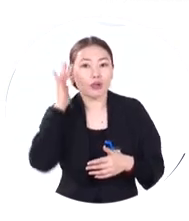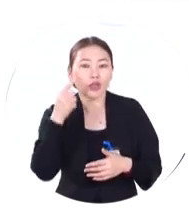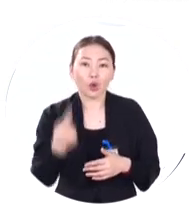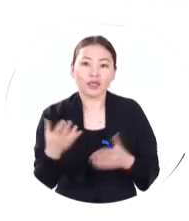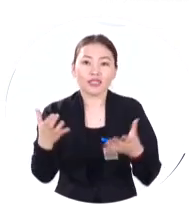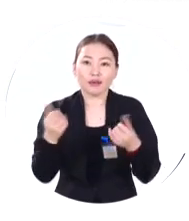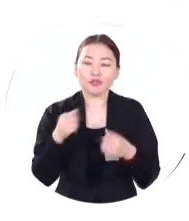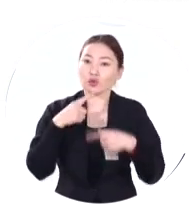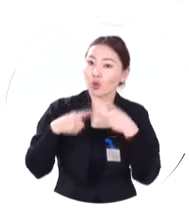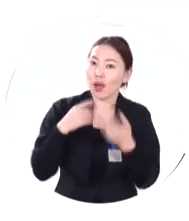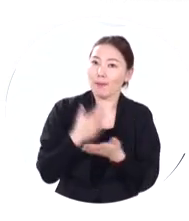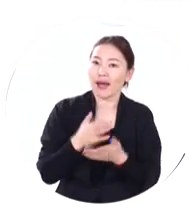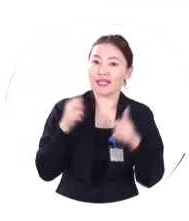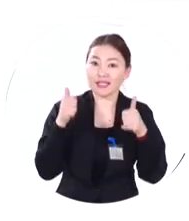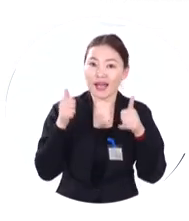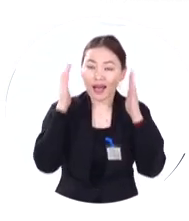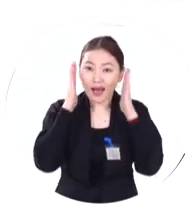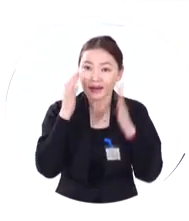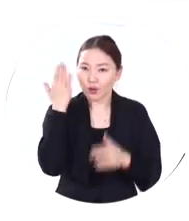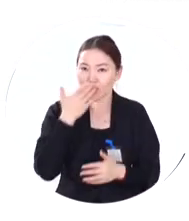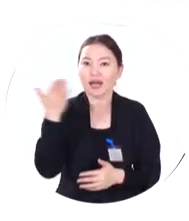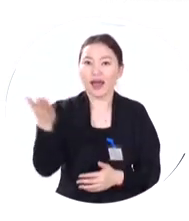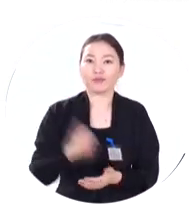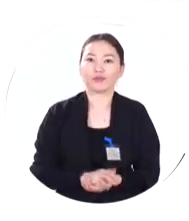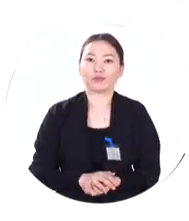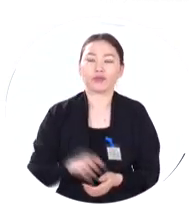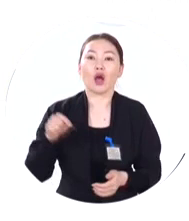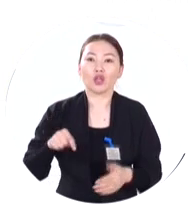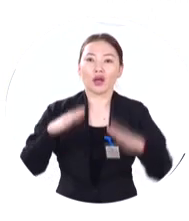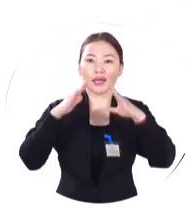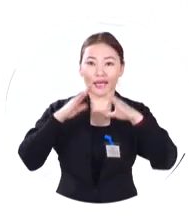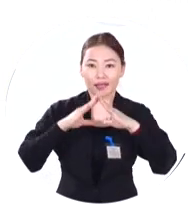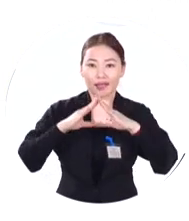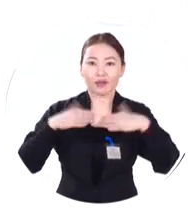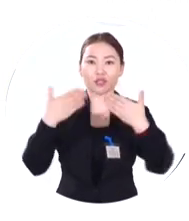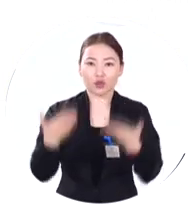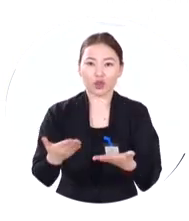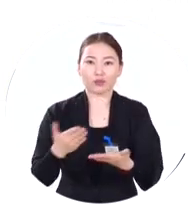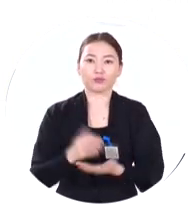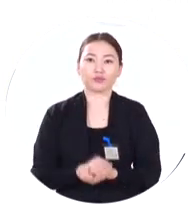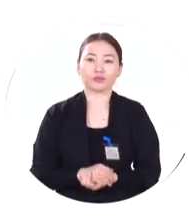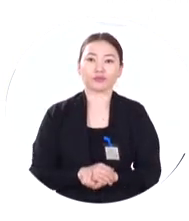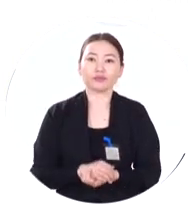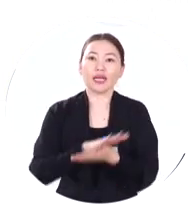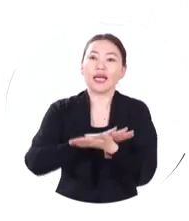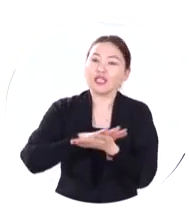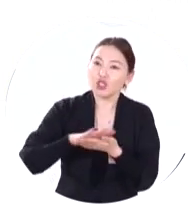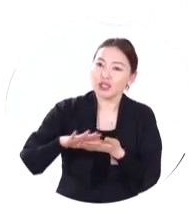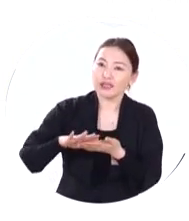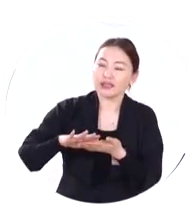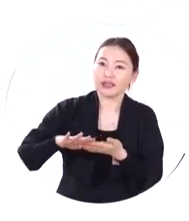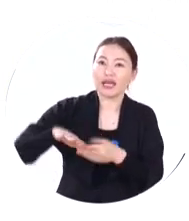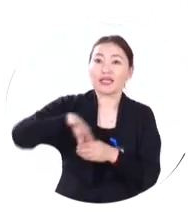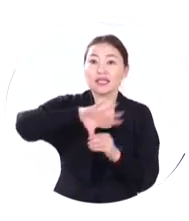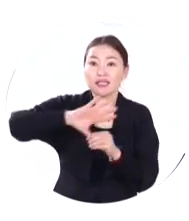ингээд гэрийн даалгаврт шин сэвгийн бодлого хэрэгжиж эхэлсний дараах Монголын хувь заяа цаашид хэрхэн үргэлжлэх